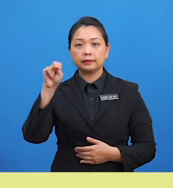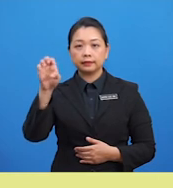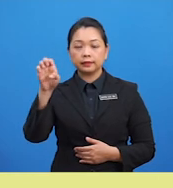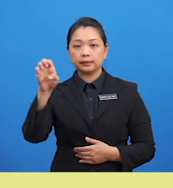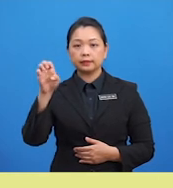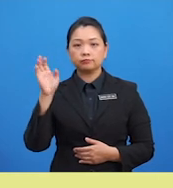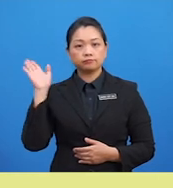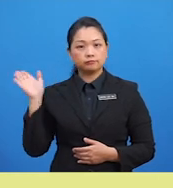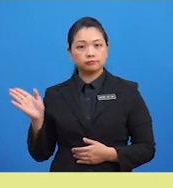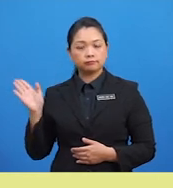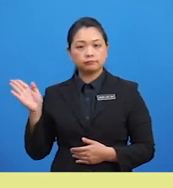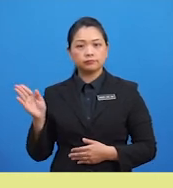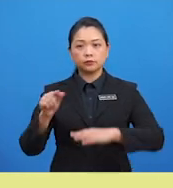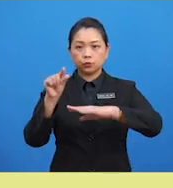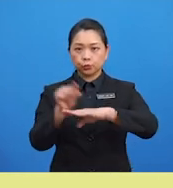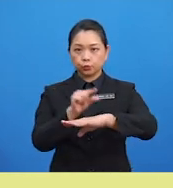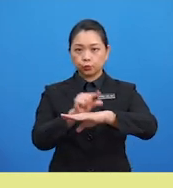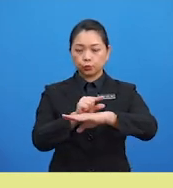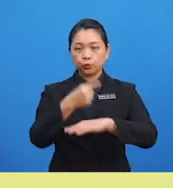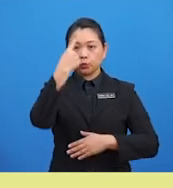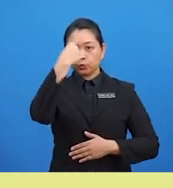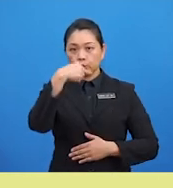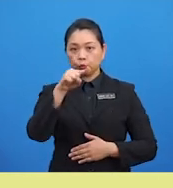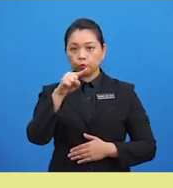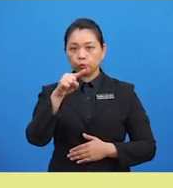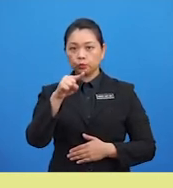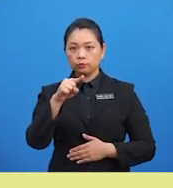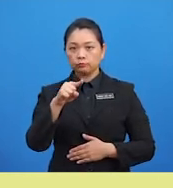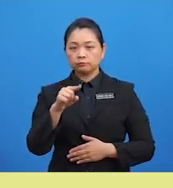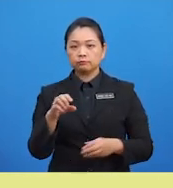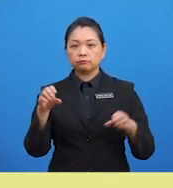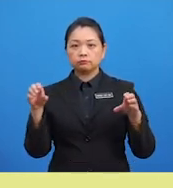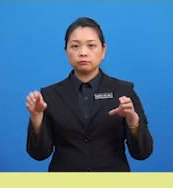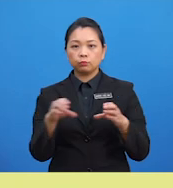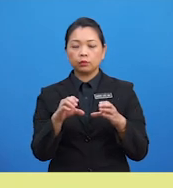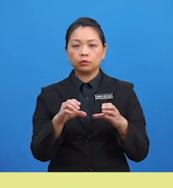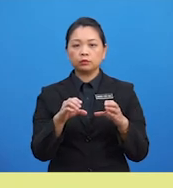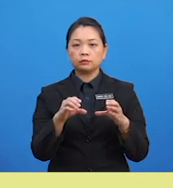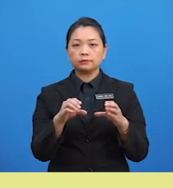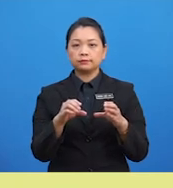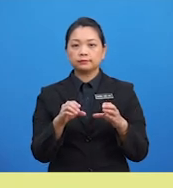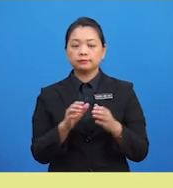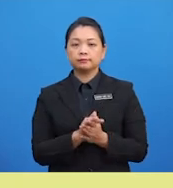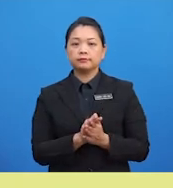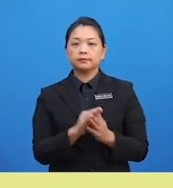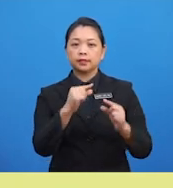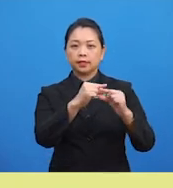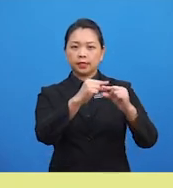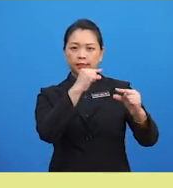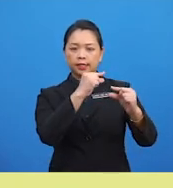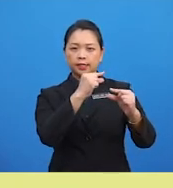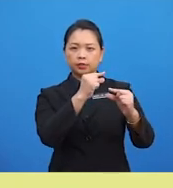Polyline digunakan untuk membuat objek dengan garis lurus dan